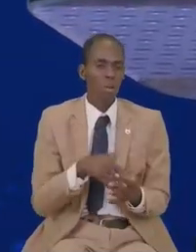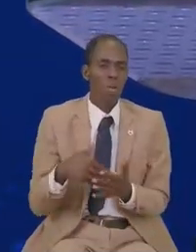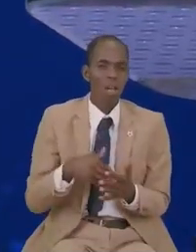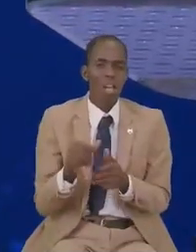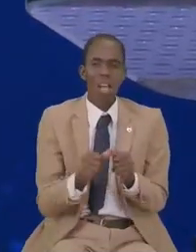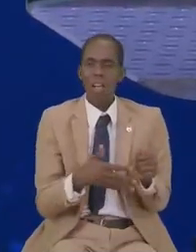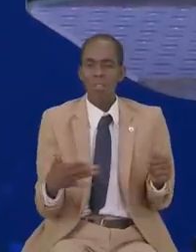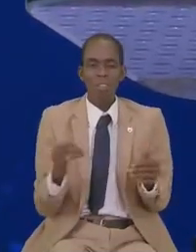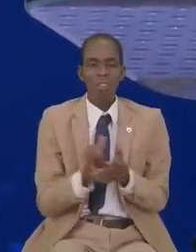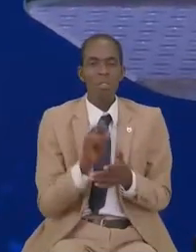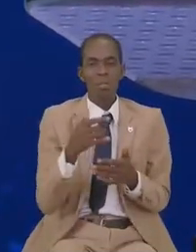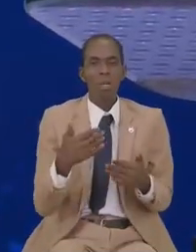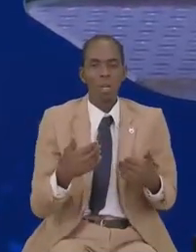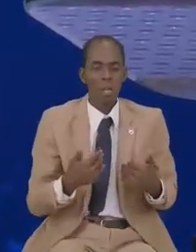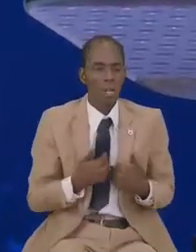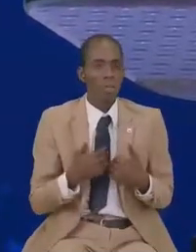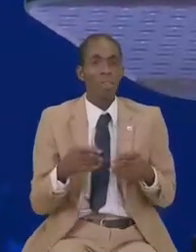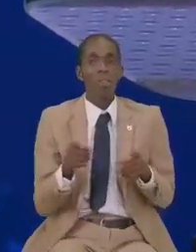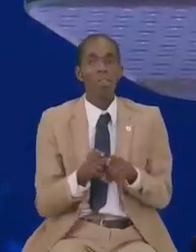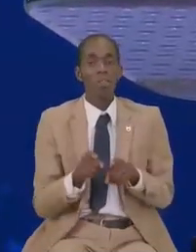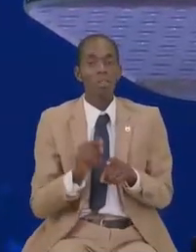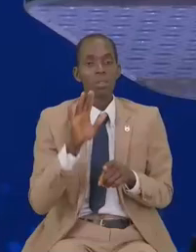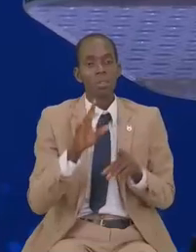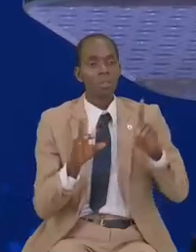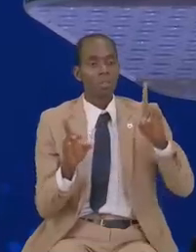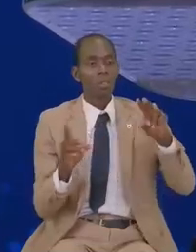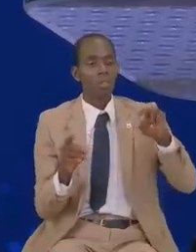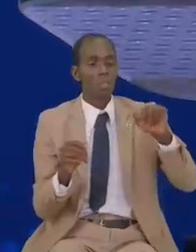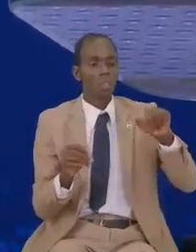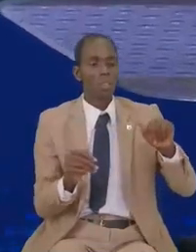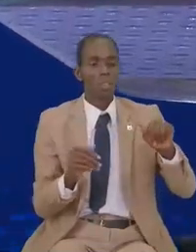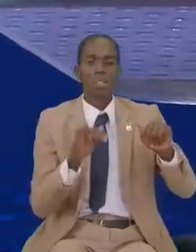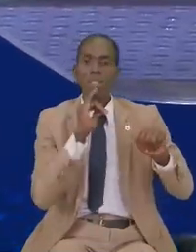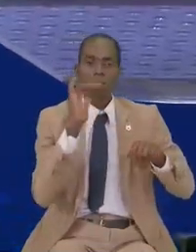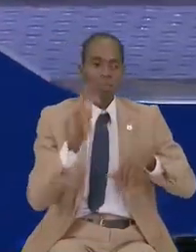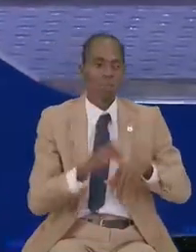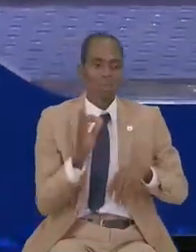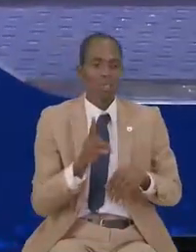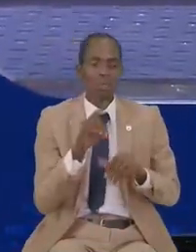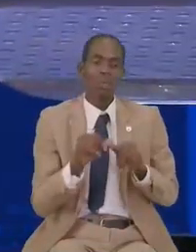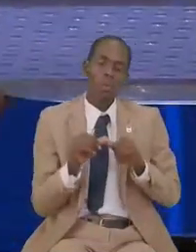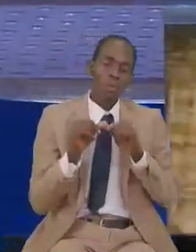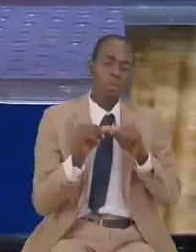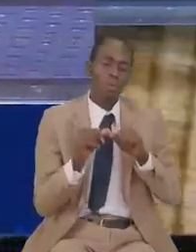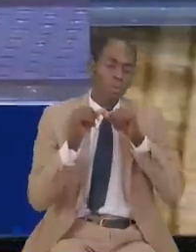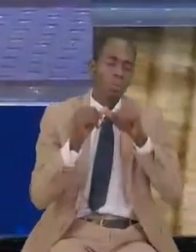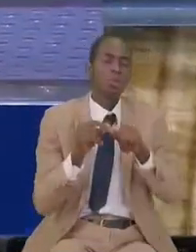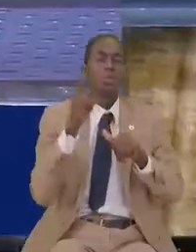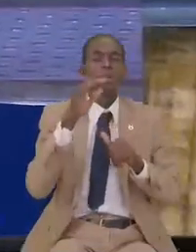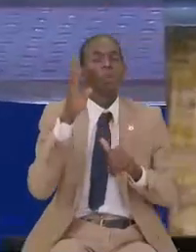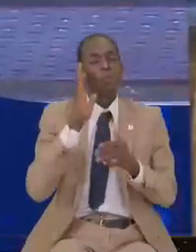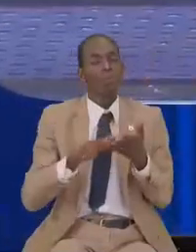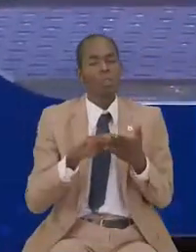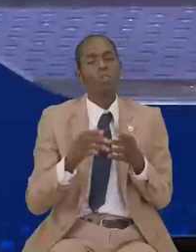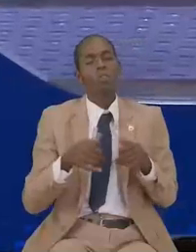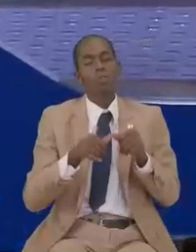as, même la ADN affecté, tout est affecté. Tu continues de faire que Dieu va te pardonner, que